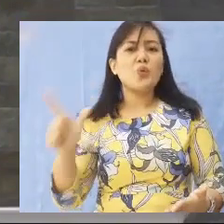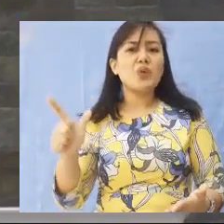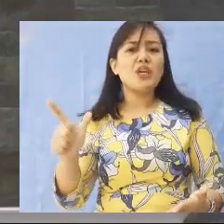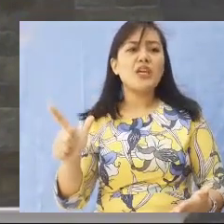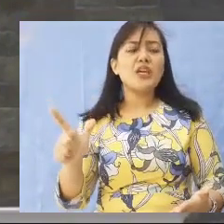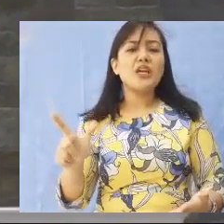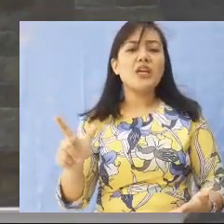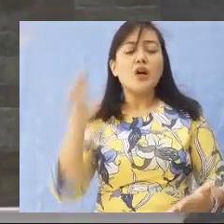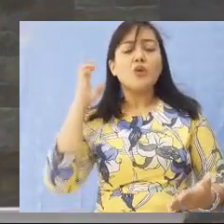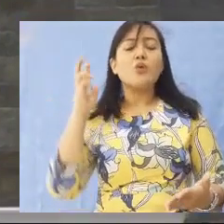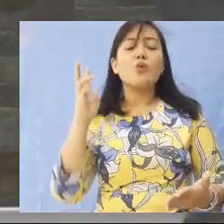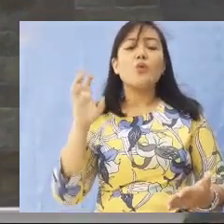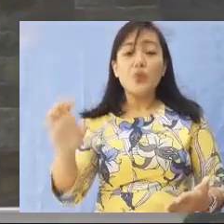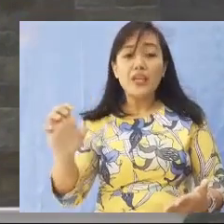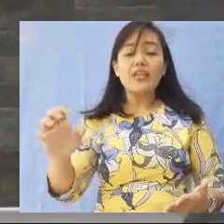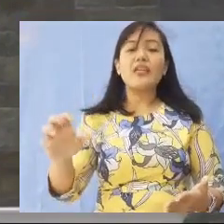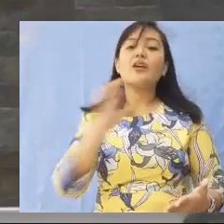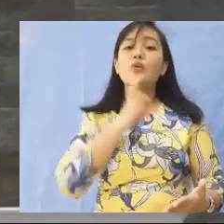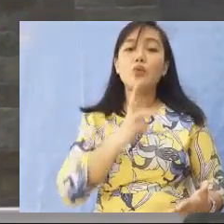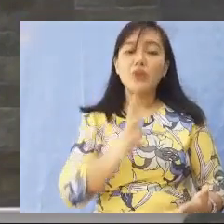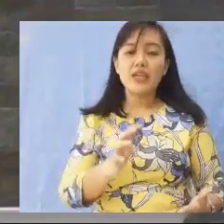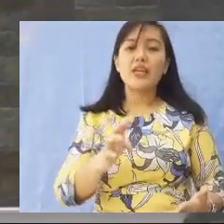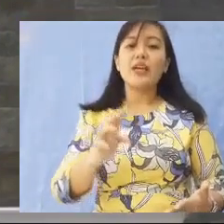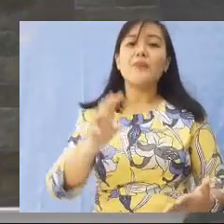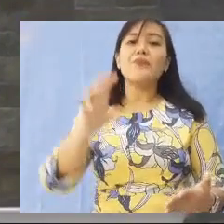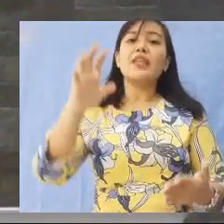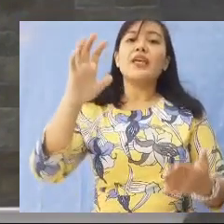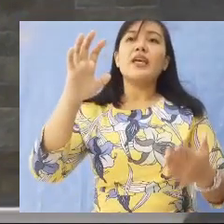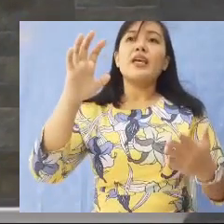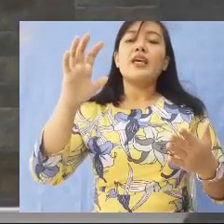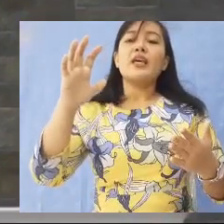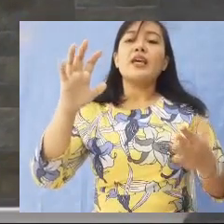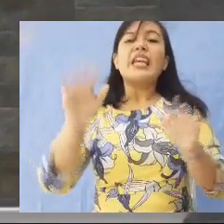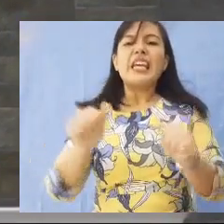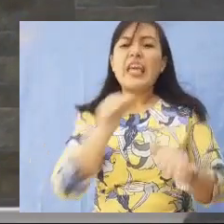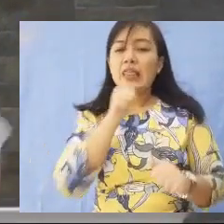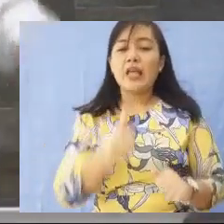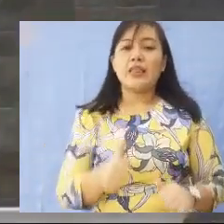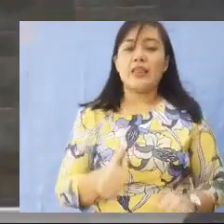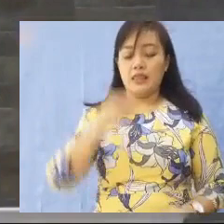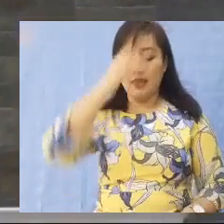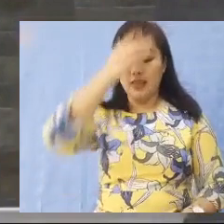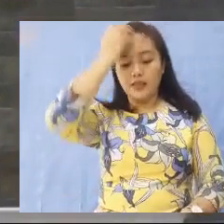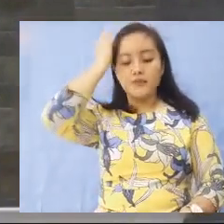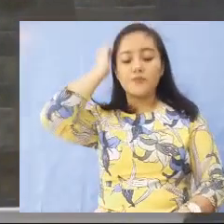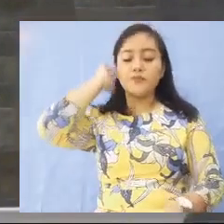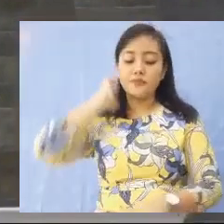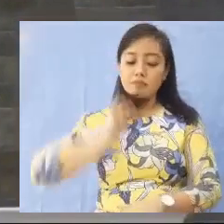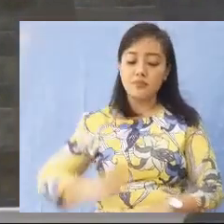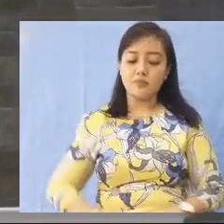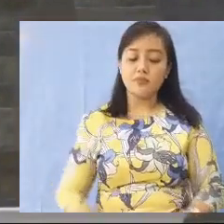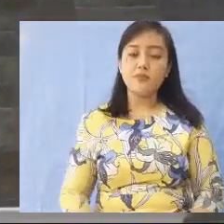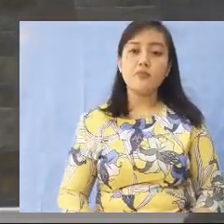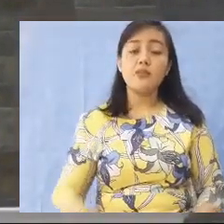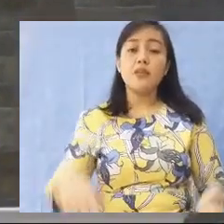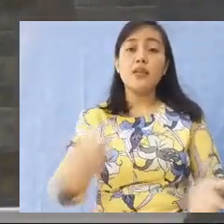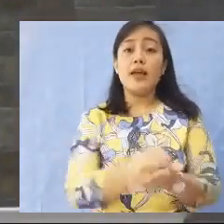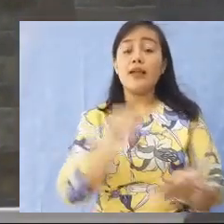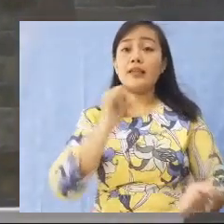Merong nagpo-push sa iyo. Alam niyo ba na ipinangako yan ng Panginoon sa atin? At natanggap na po natin yung pangako na